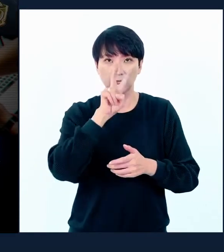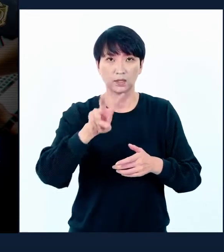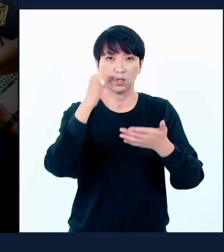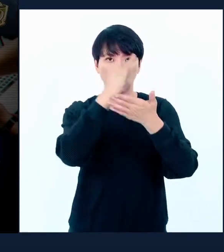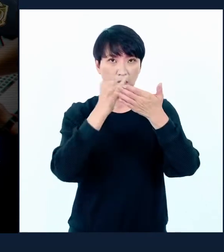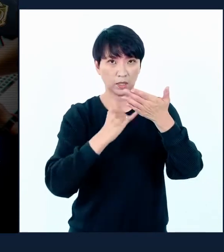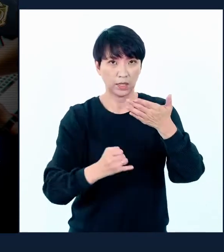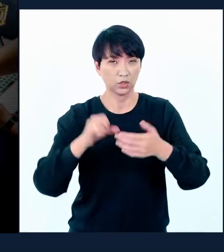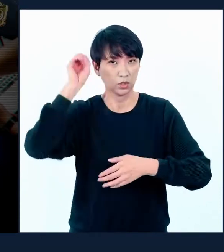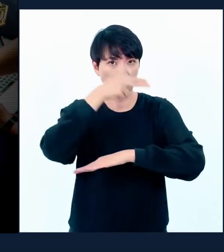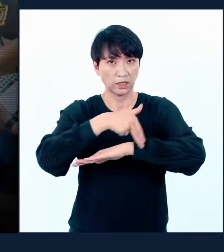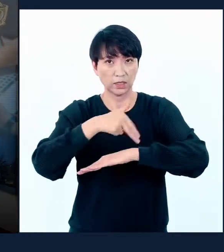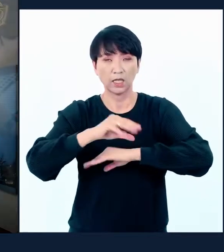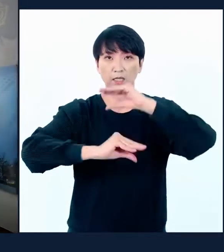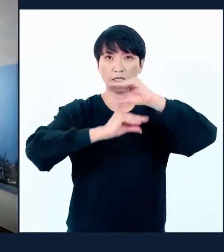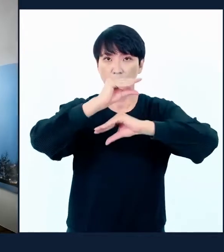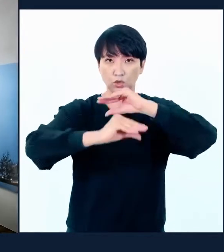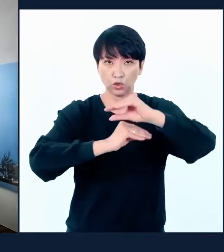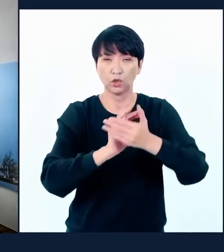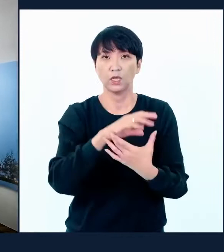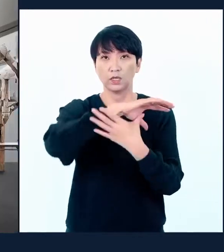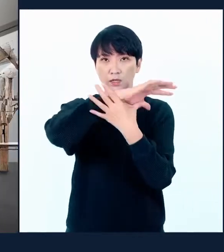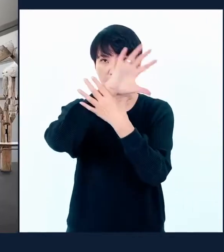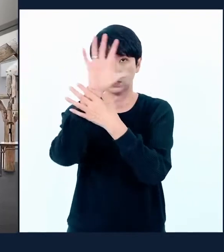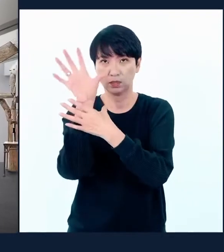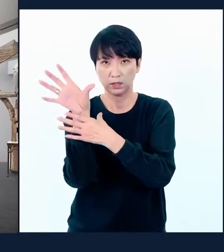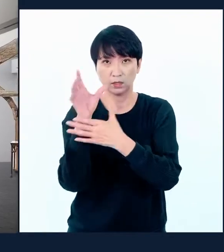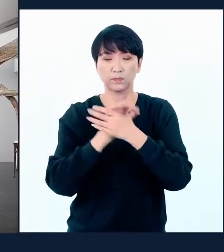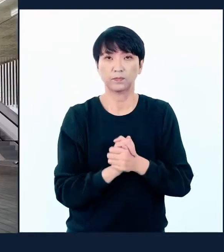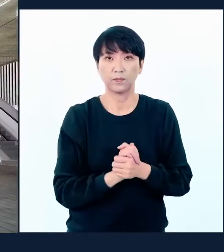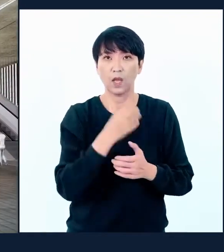建筑、流动影像以及香港视觉文化作品。